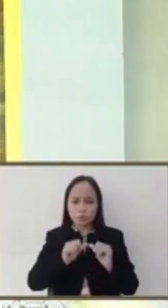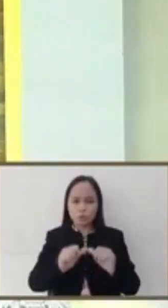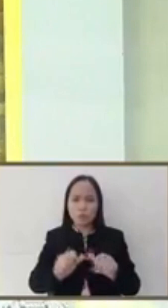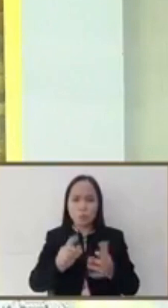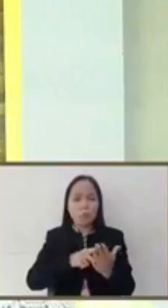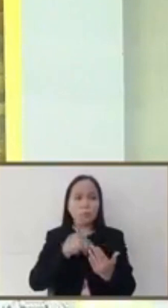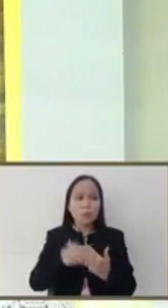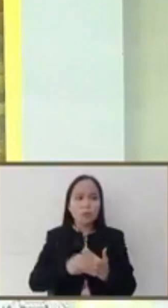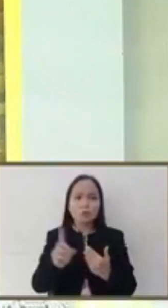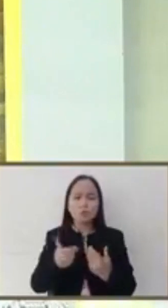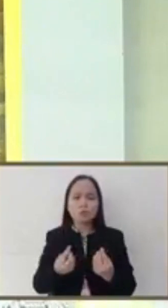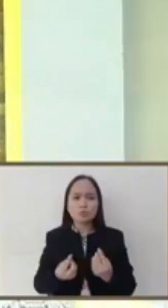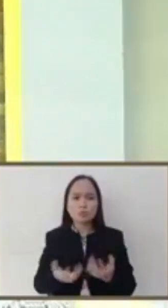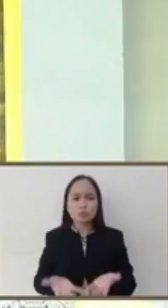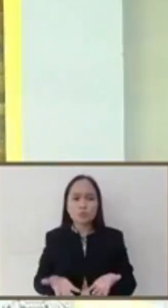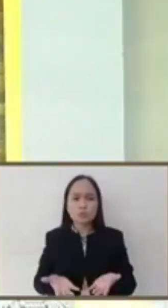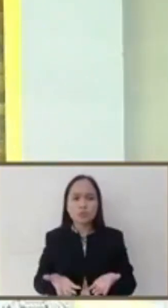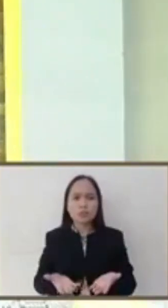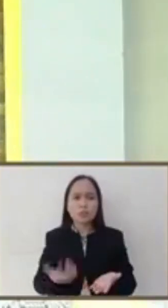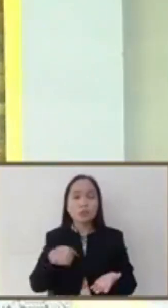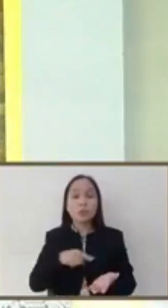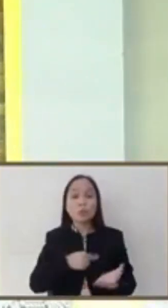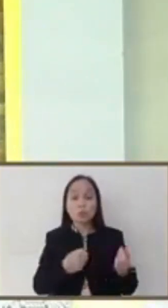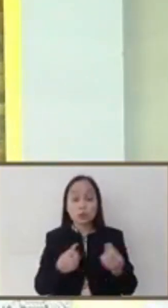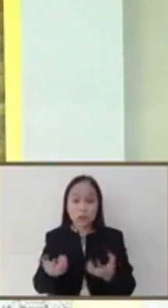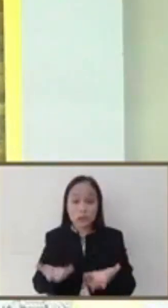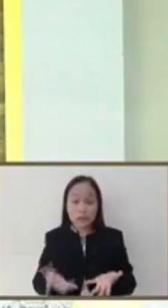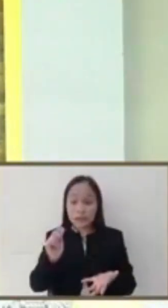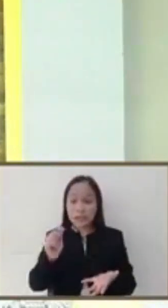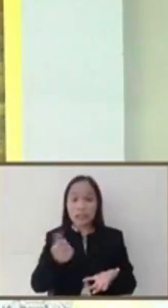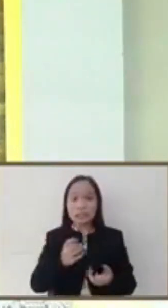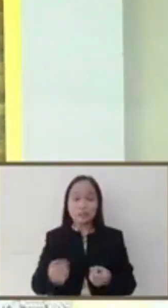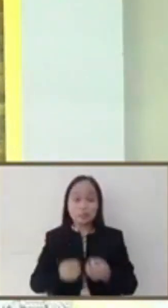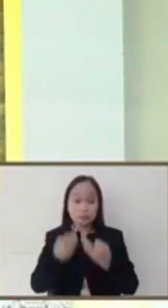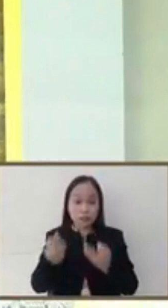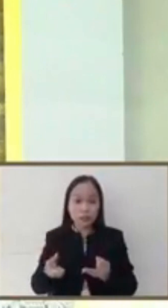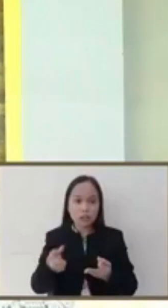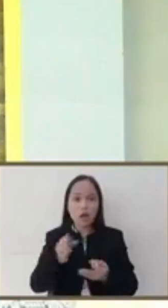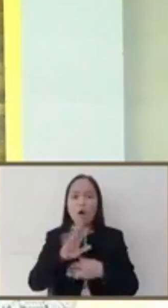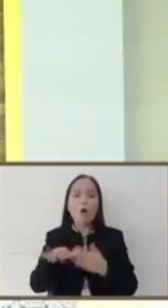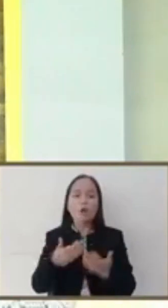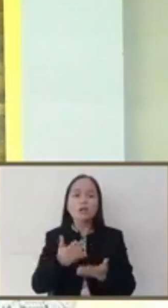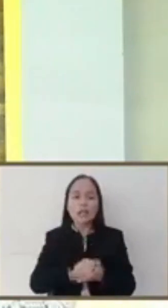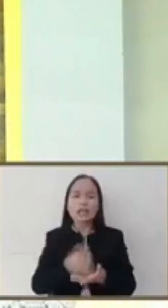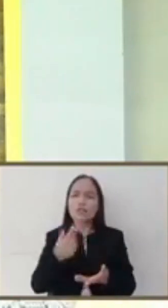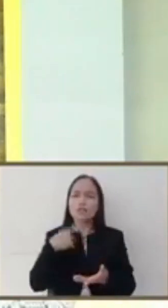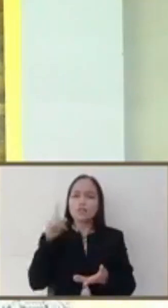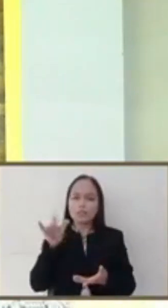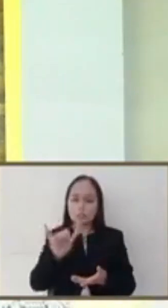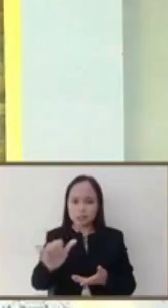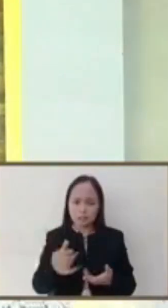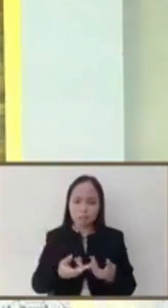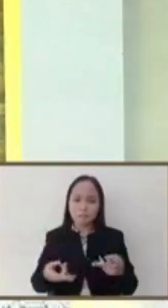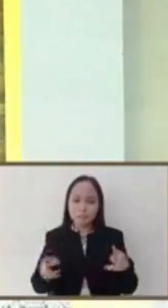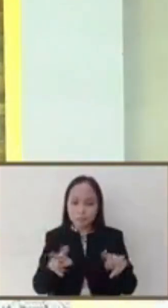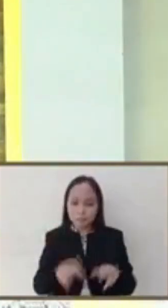see, what are we doing now? Yung binibigay po natin ating tithes and offering, mga kapatid, yan po ay siguradong merong eternal value.